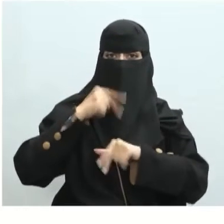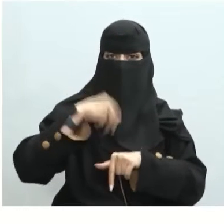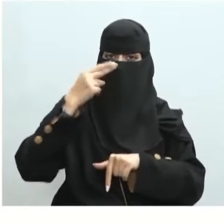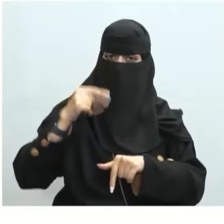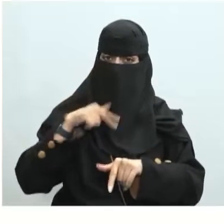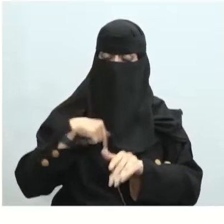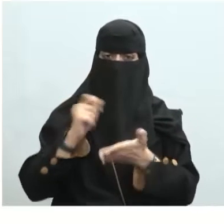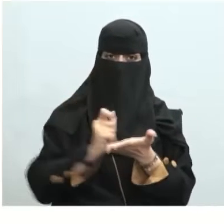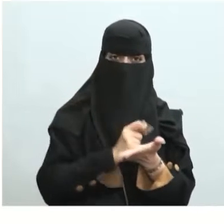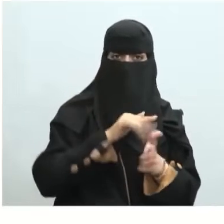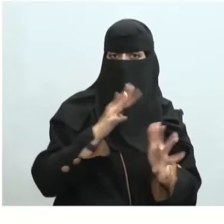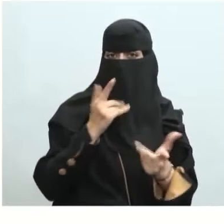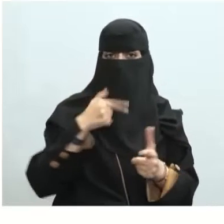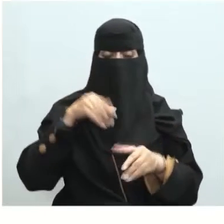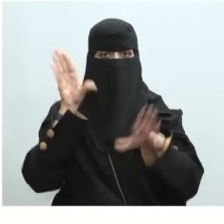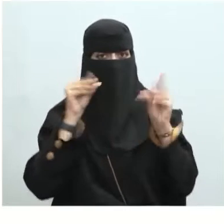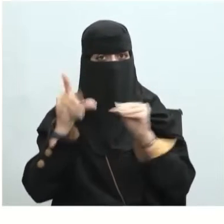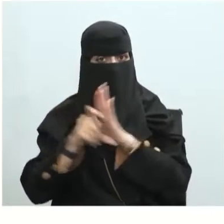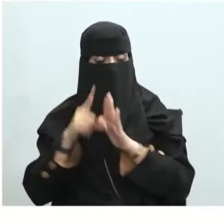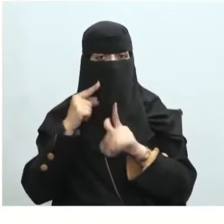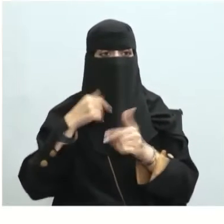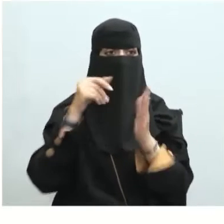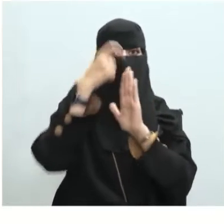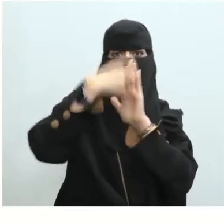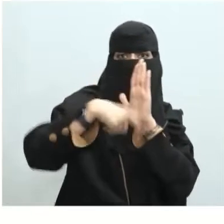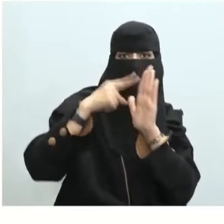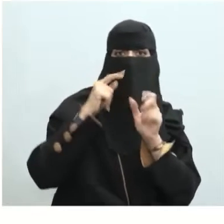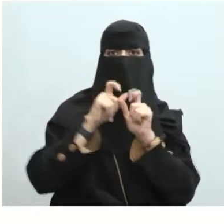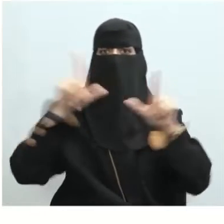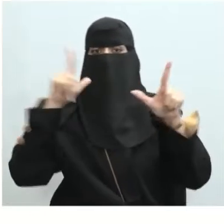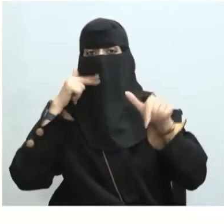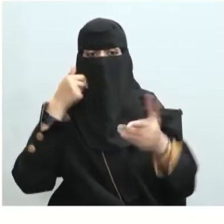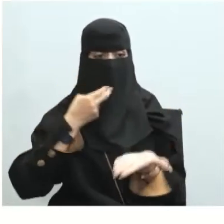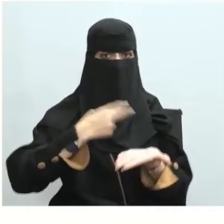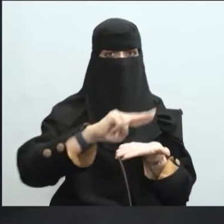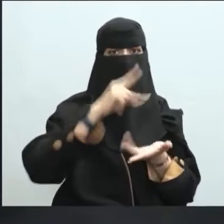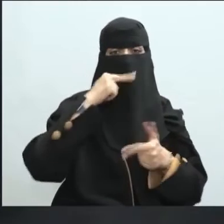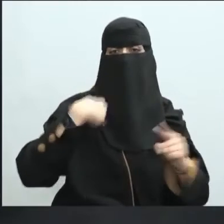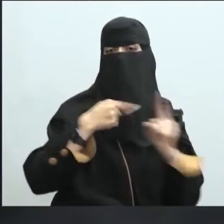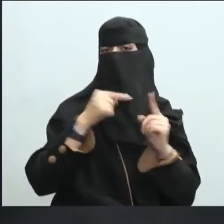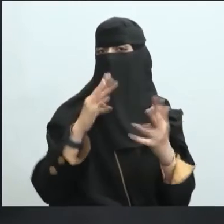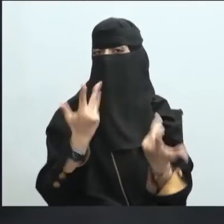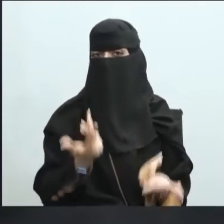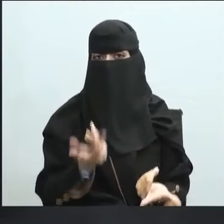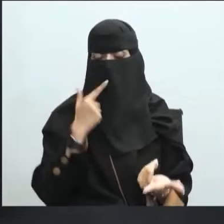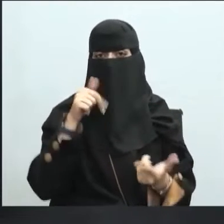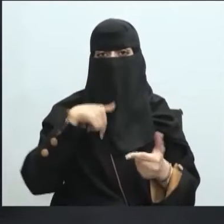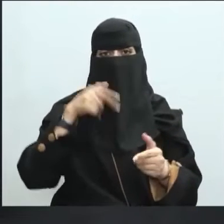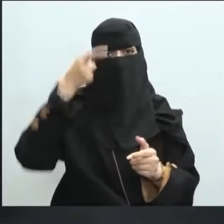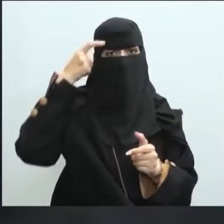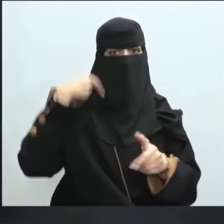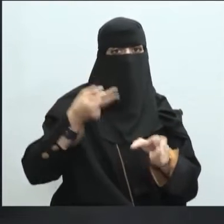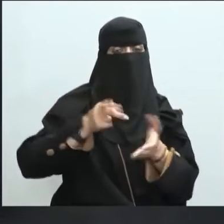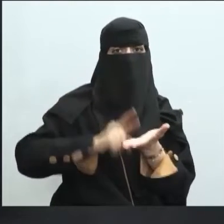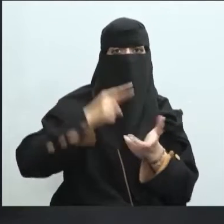لاحظ العناصر الاساسيه للفنون الكتابيه القصه المقال الاعلان الرساله ما الهدف من هذه ان معرفتك